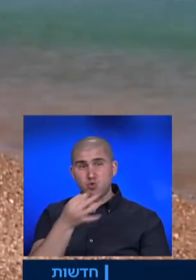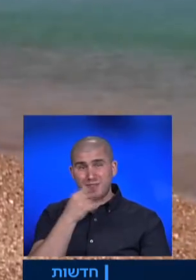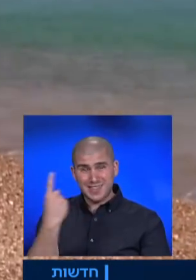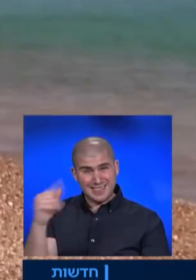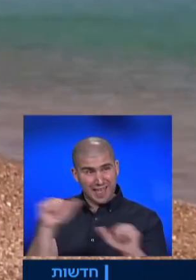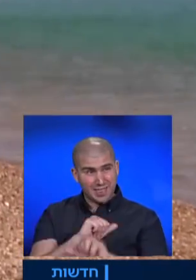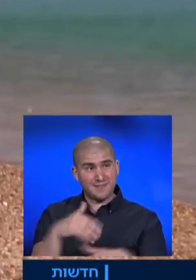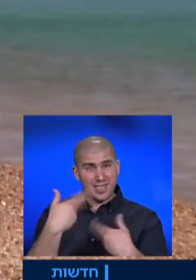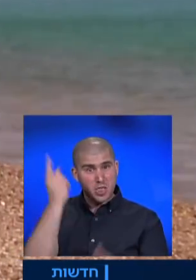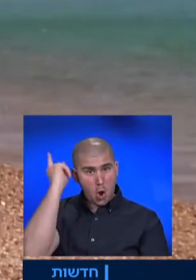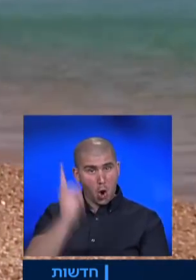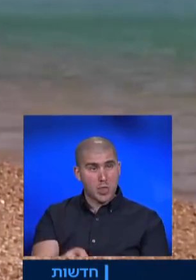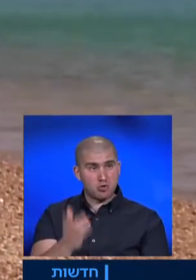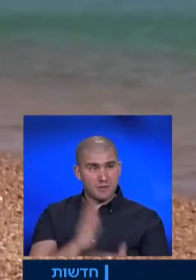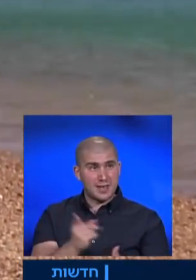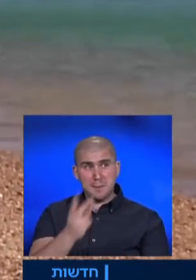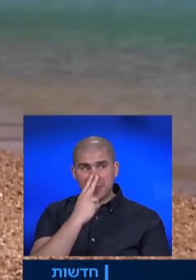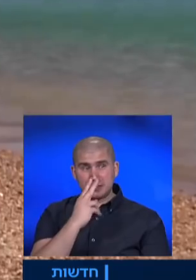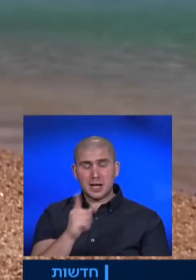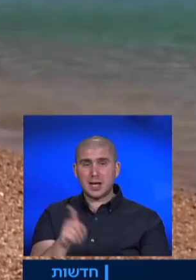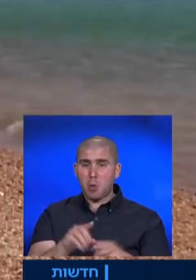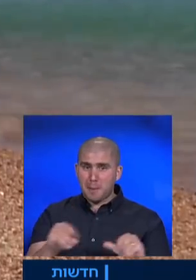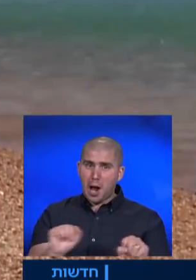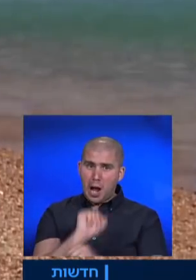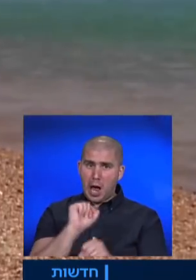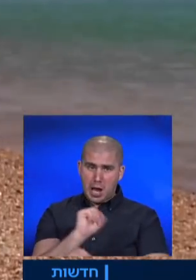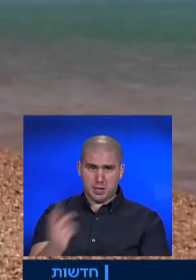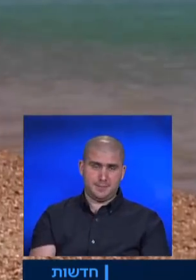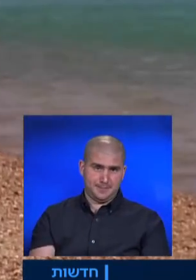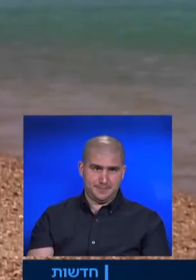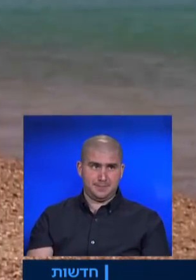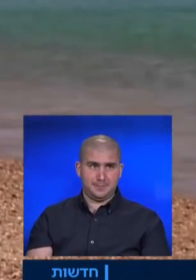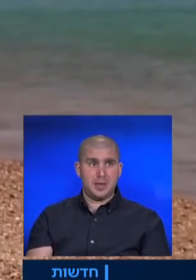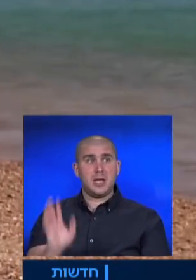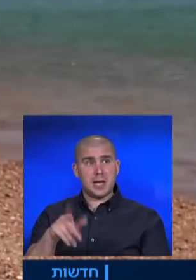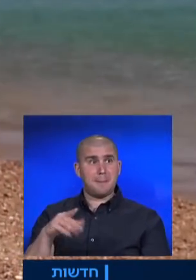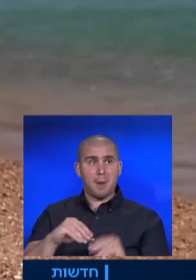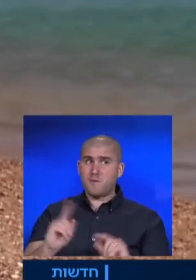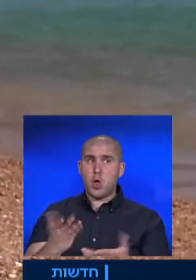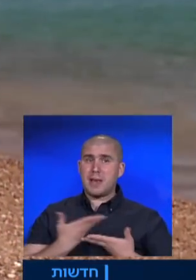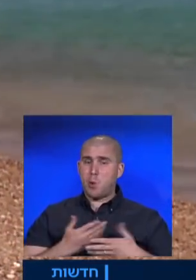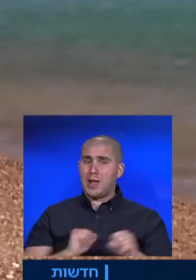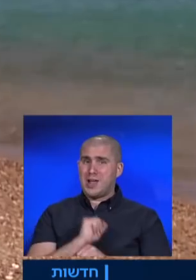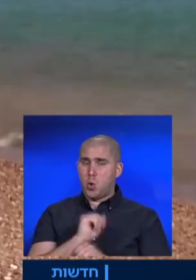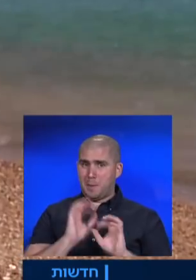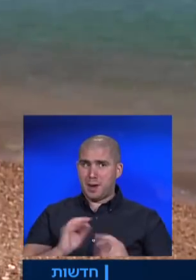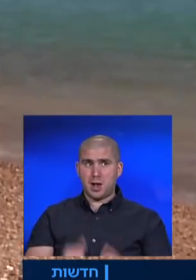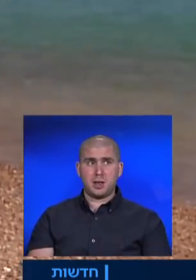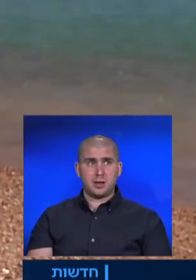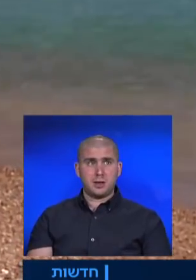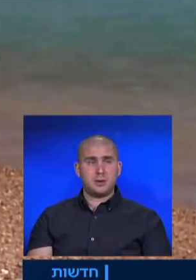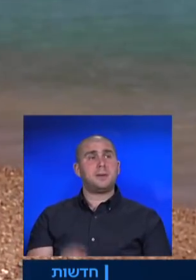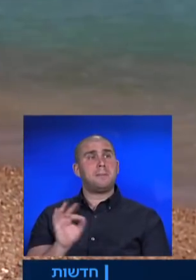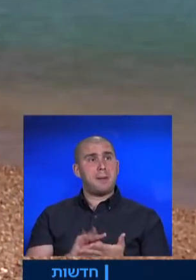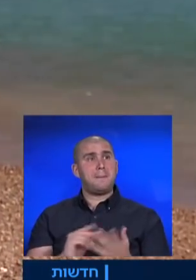עונש, היא מנסה בחוף לערער עליי. גם בחוף לא מקבלים את הערעור שלה. בזמן הזה